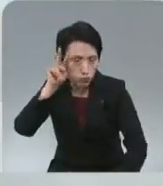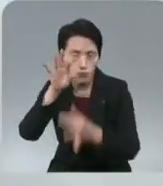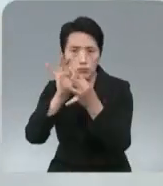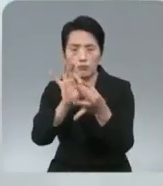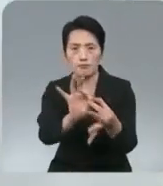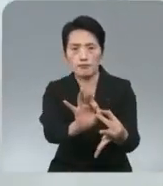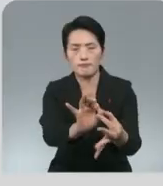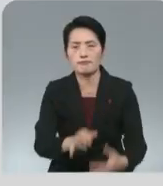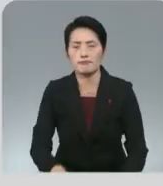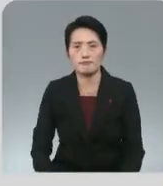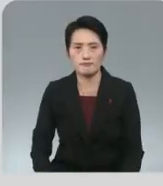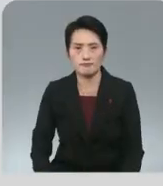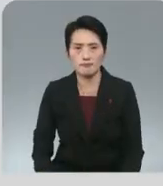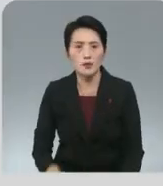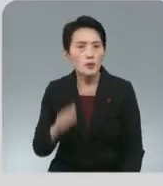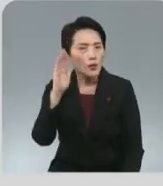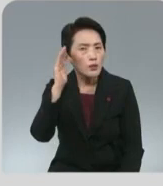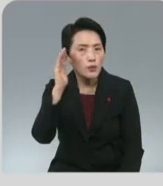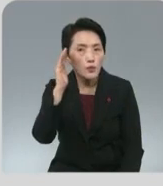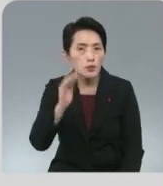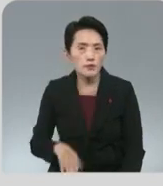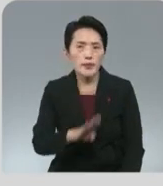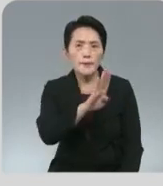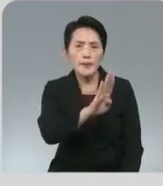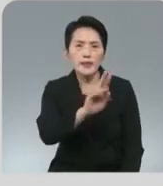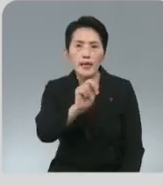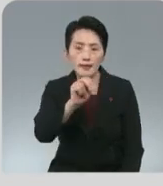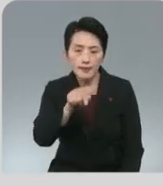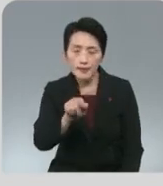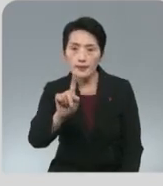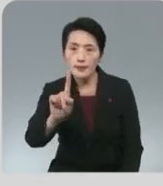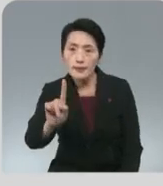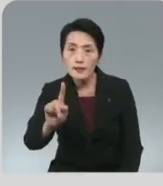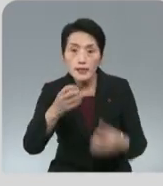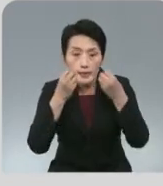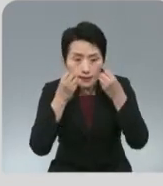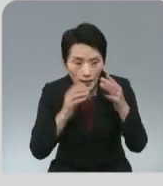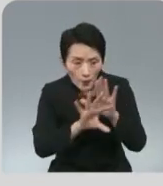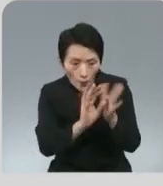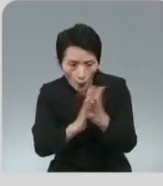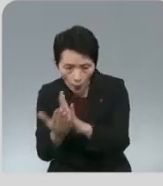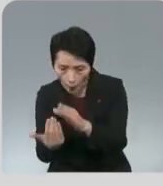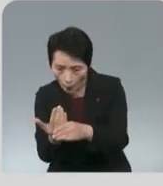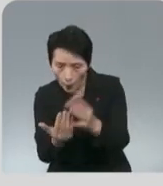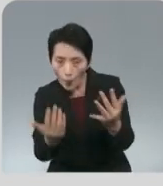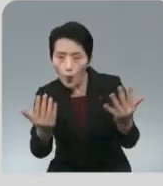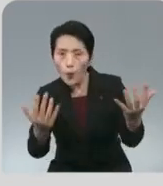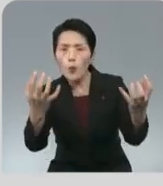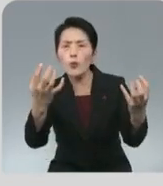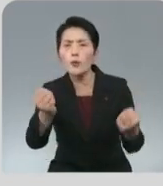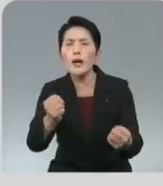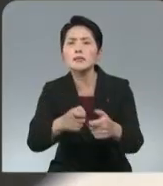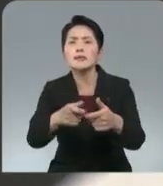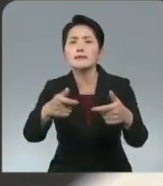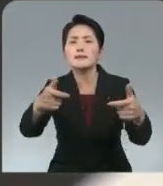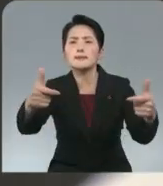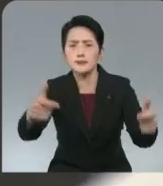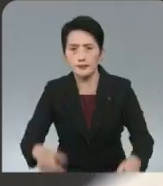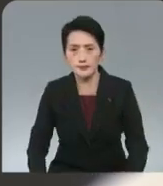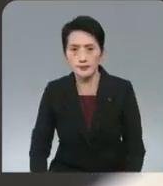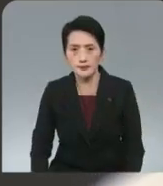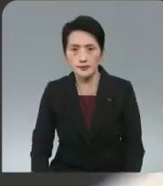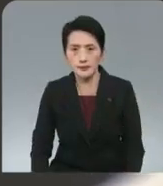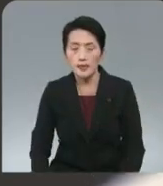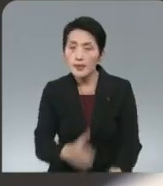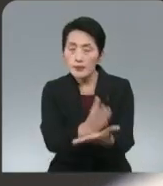Gesundheitsministeriums sagte dass in Bezug auf Anpassungen der maskenpflicht kein Termin vorab festgelegt werden können das